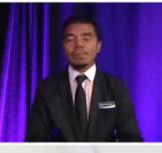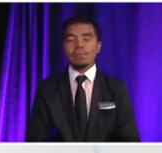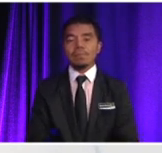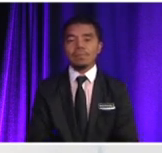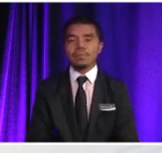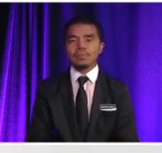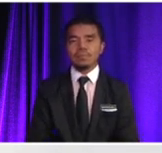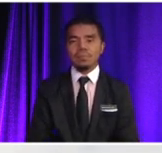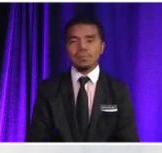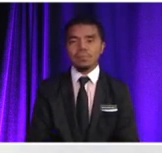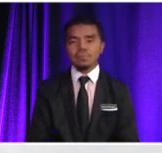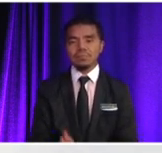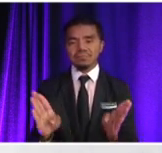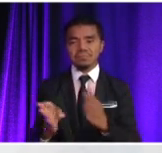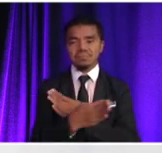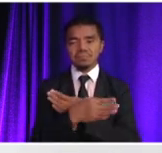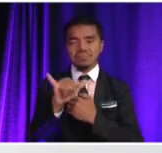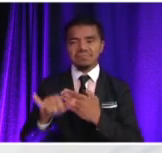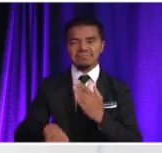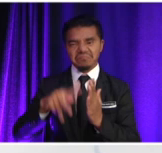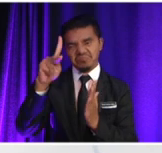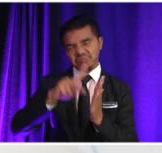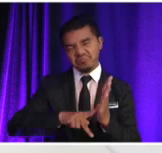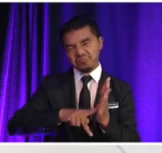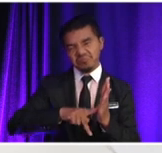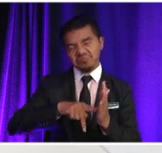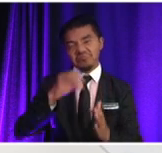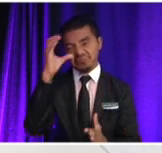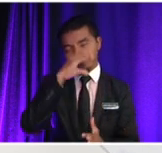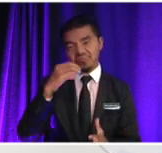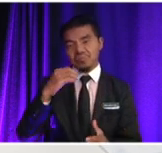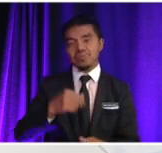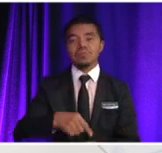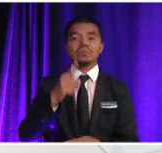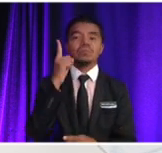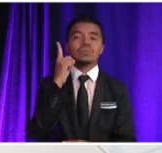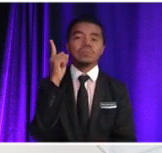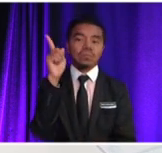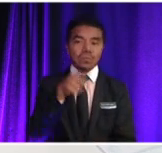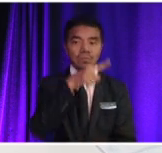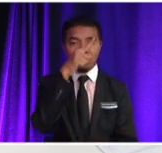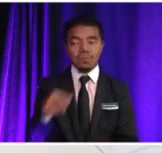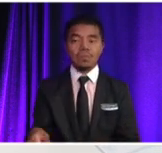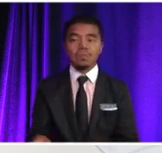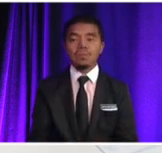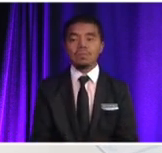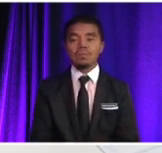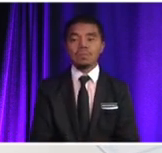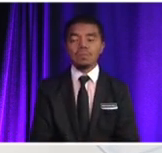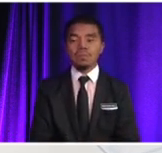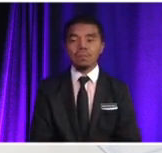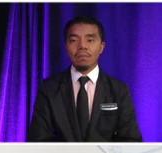bentuk yang kurang menarik jaminan yang empati kepada pengguna